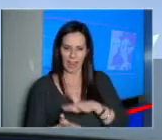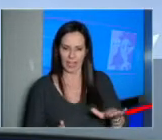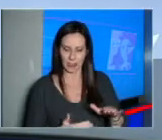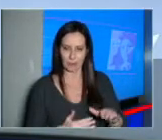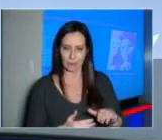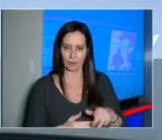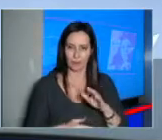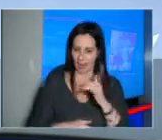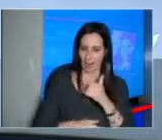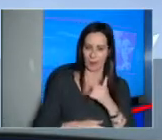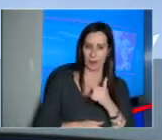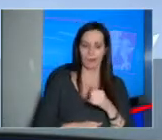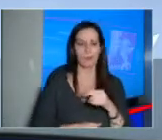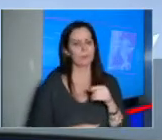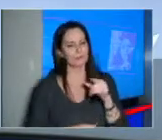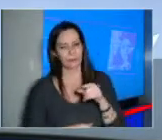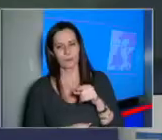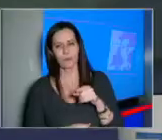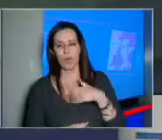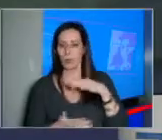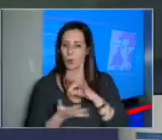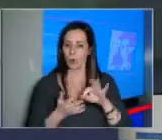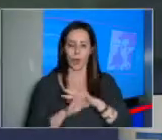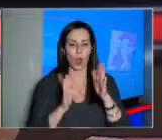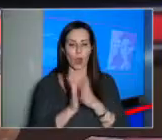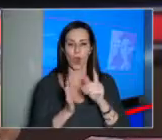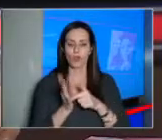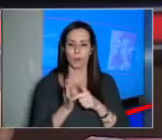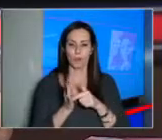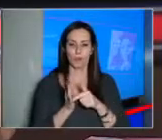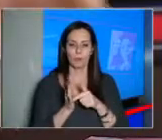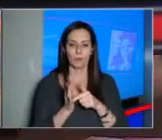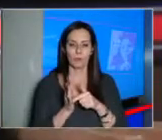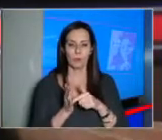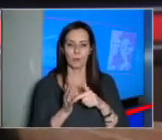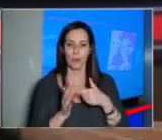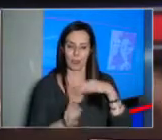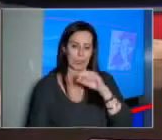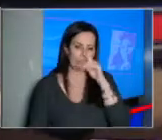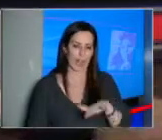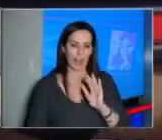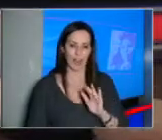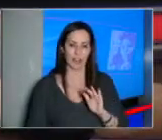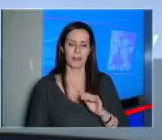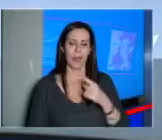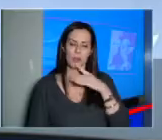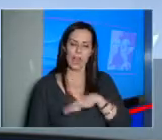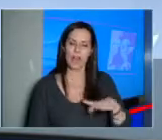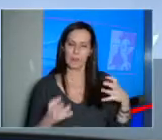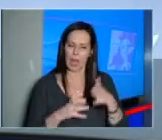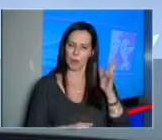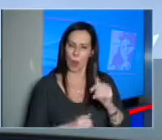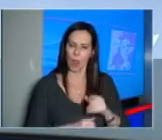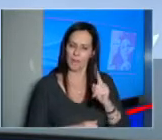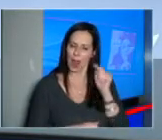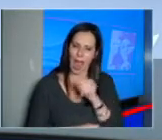בסוף. בטח. לא, אני רוצה... אני גם כותבת פה כל השמים המבוגרים. נכון, וזה בדיוק הקטע. כאילו, אומרים שילדים זה עם נורא,